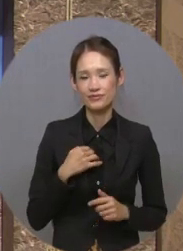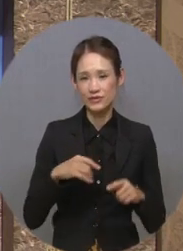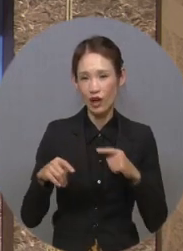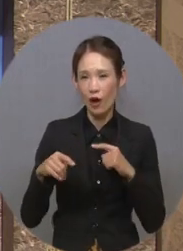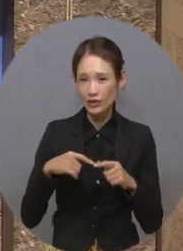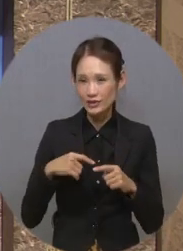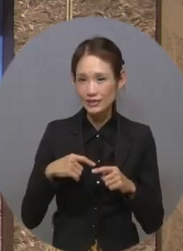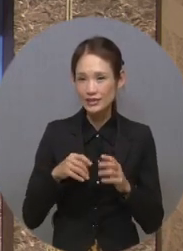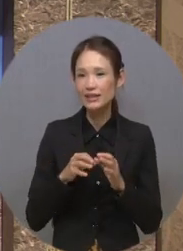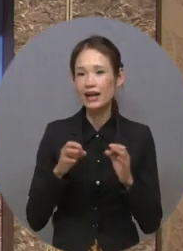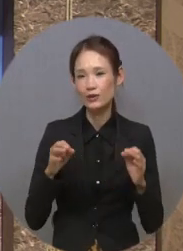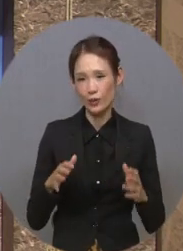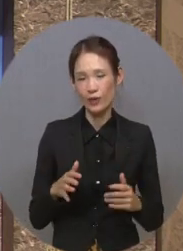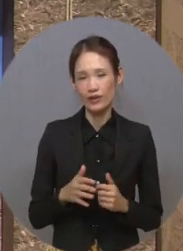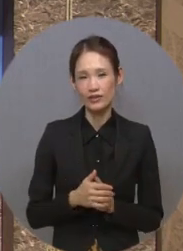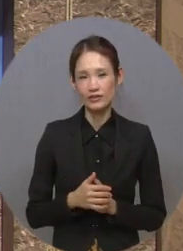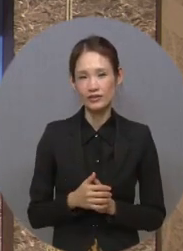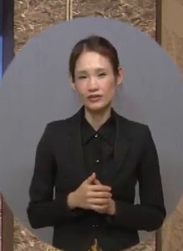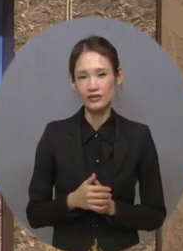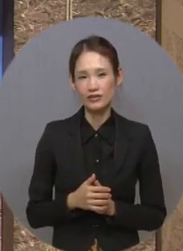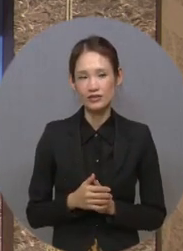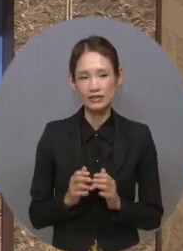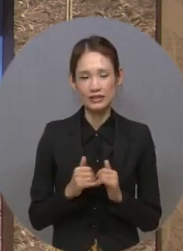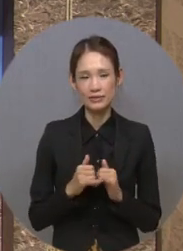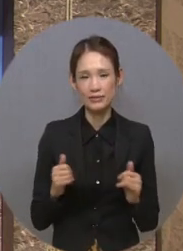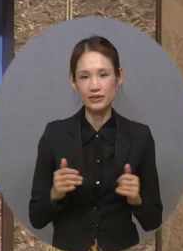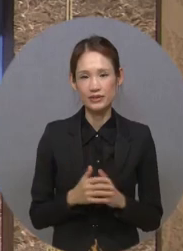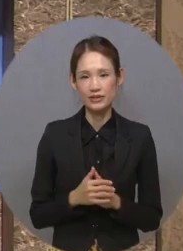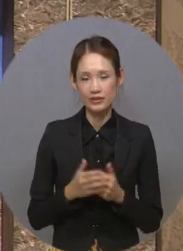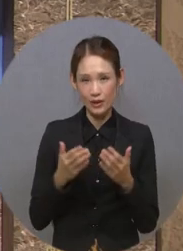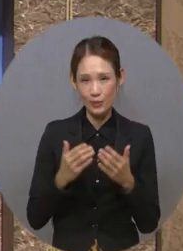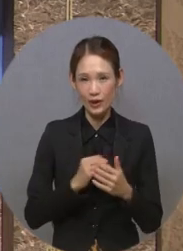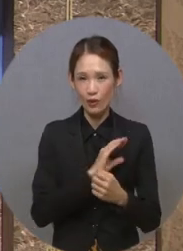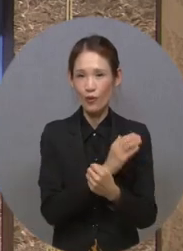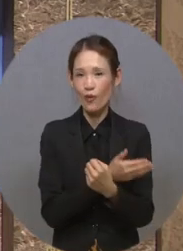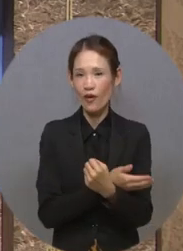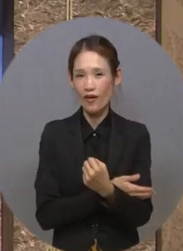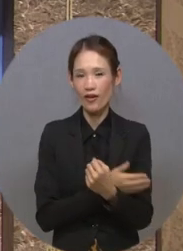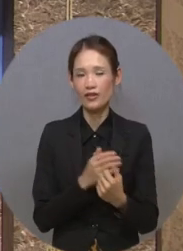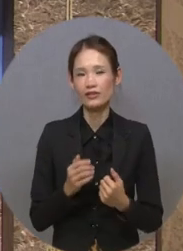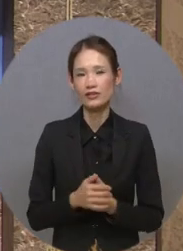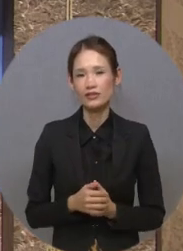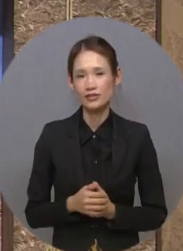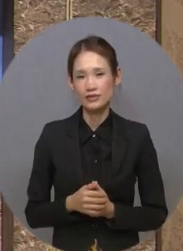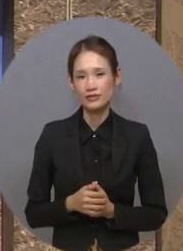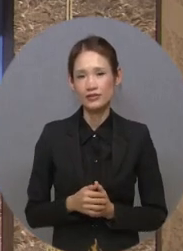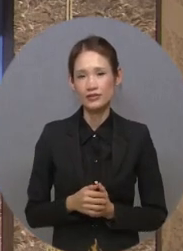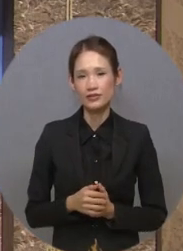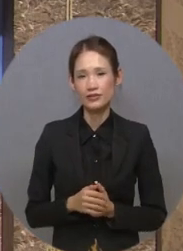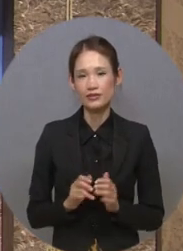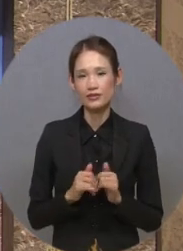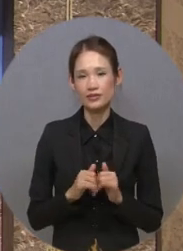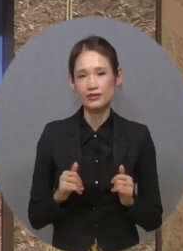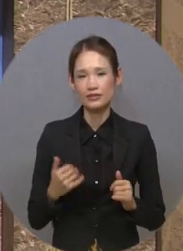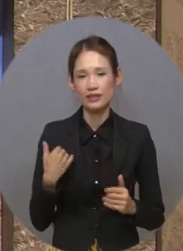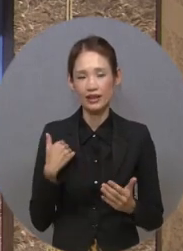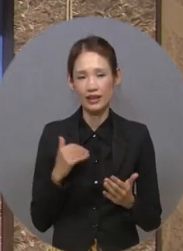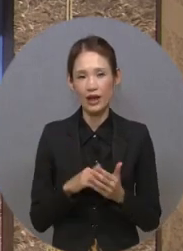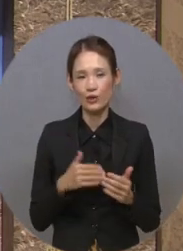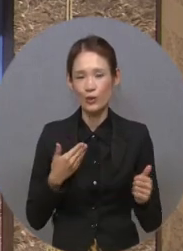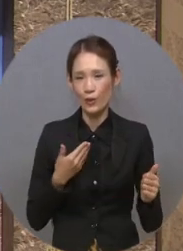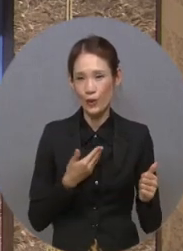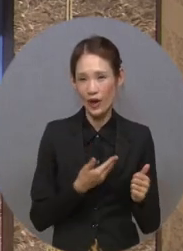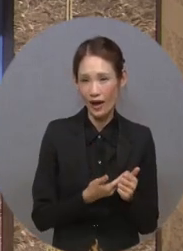정치하는 동안은 네. 그래도 시민에게서 받은 그런 권력을 시민에게